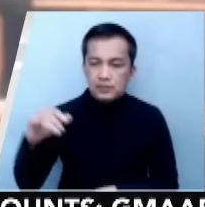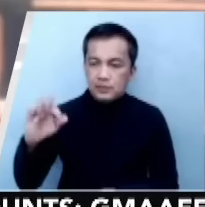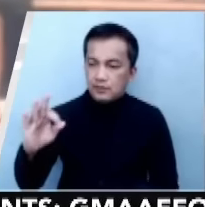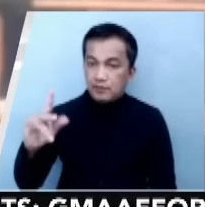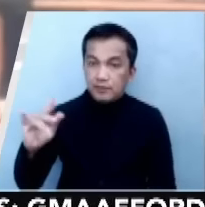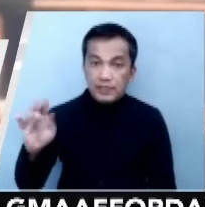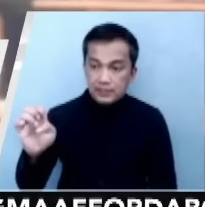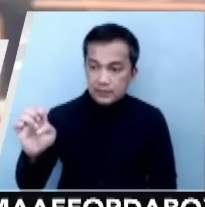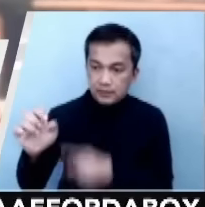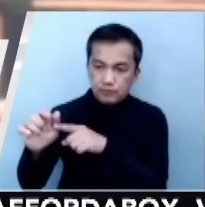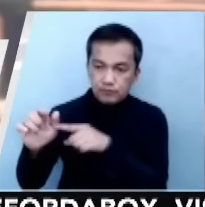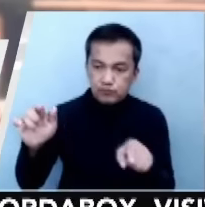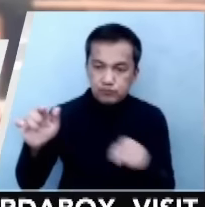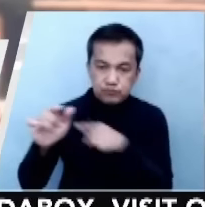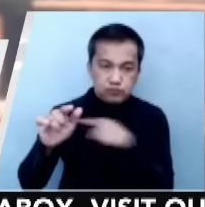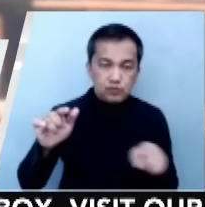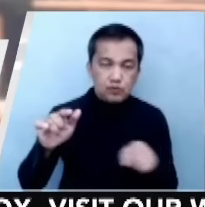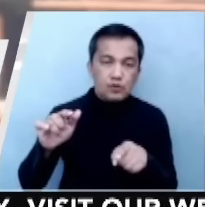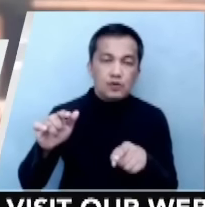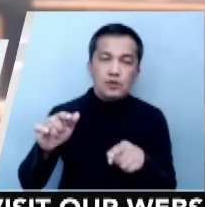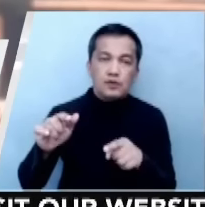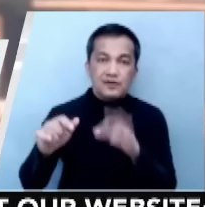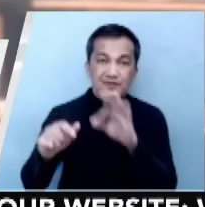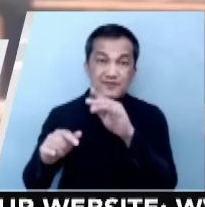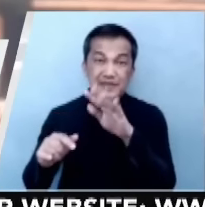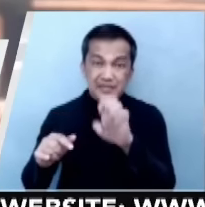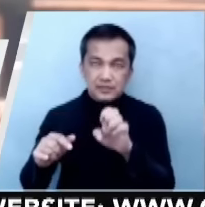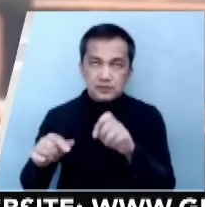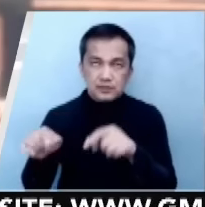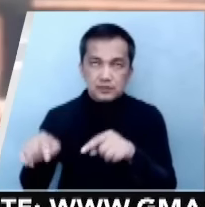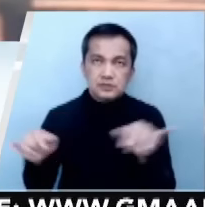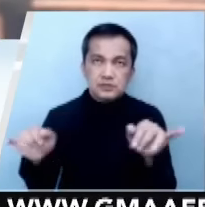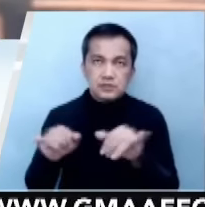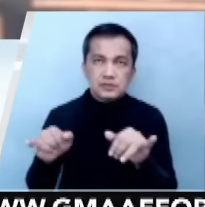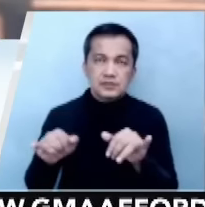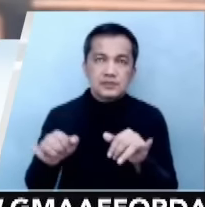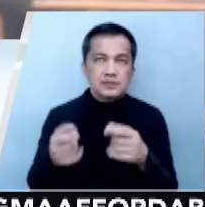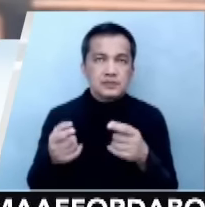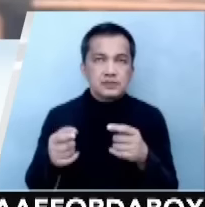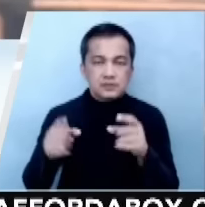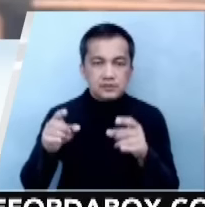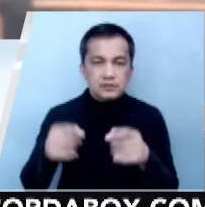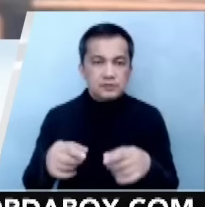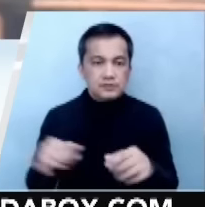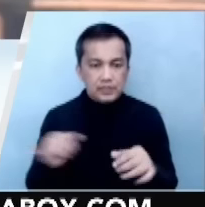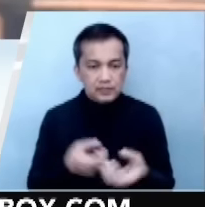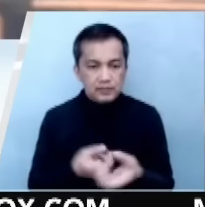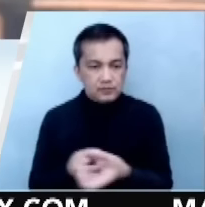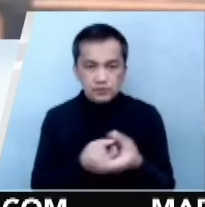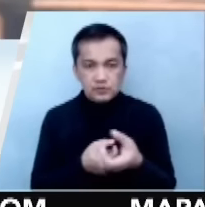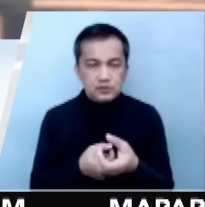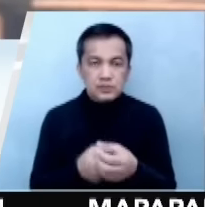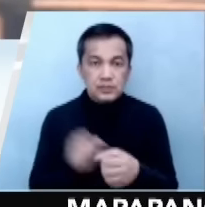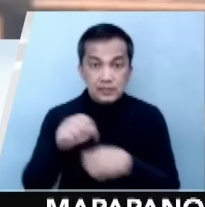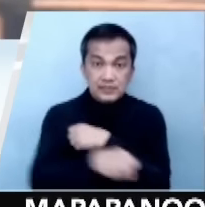hostile intent. Parang kung ano yung nangyayari sa dagat na, yes, na nagkakaroon ng water cannon, oo, na nagkakaroon